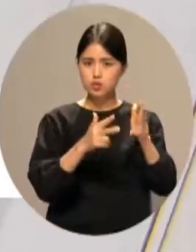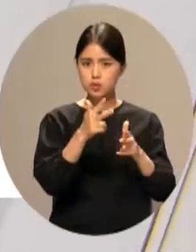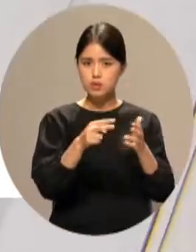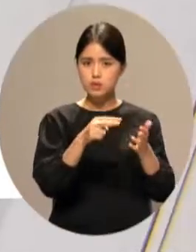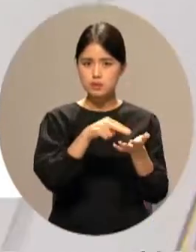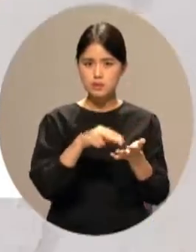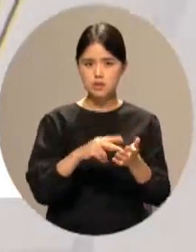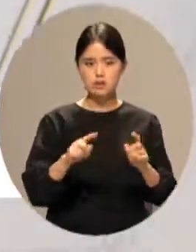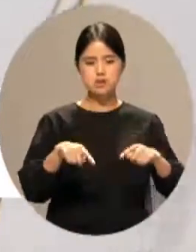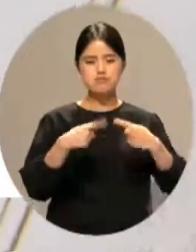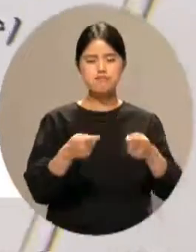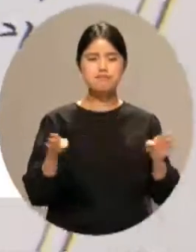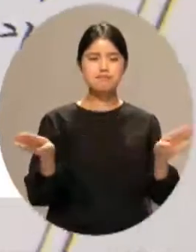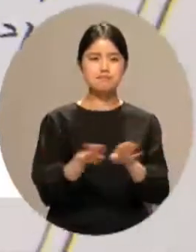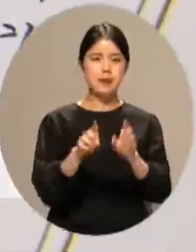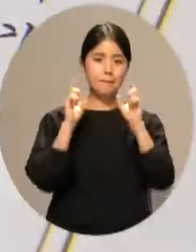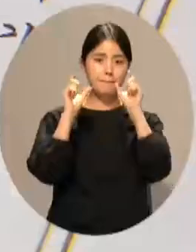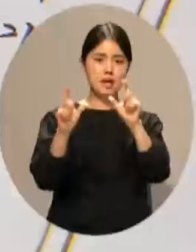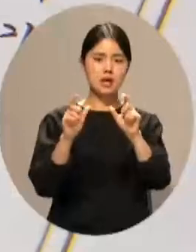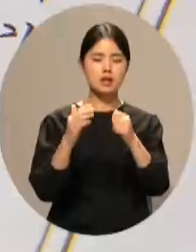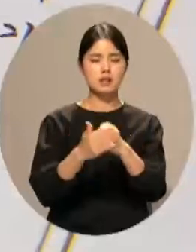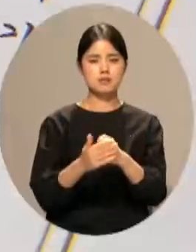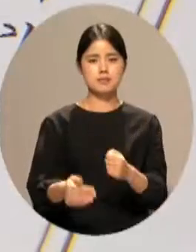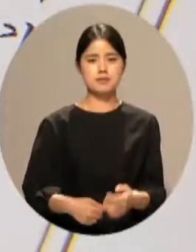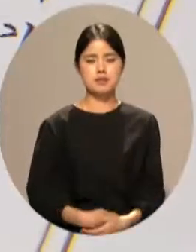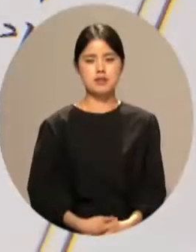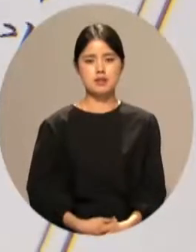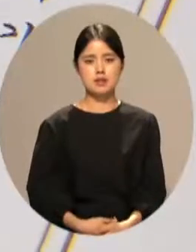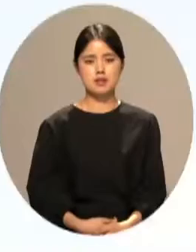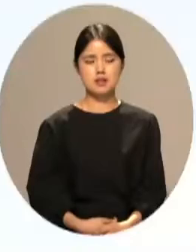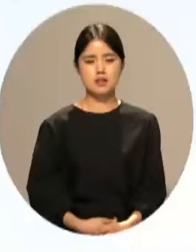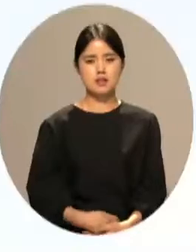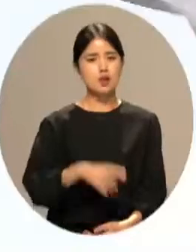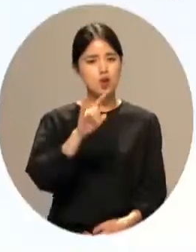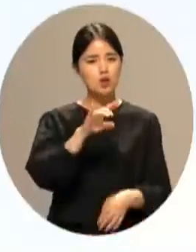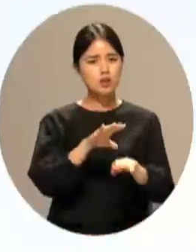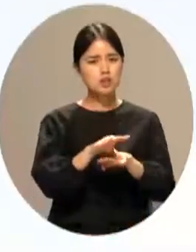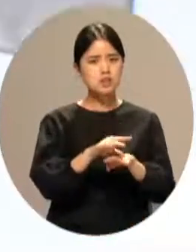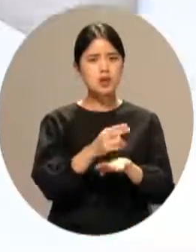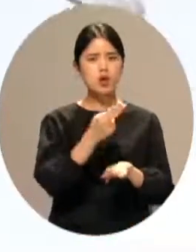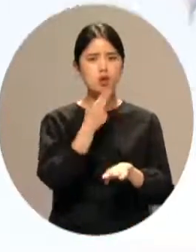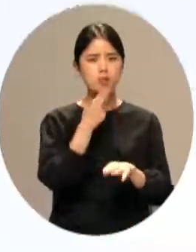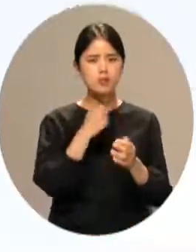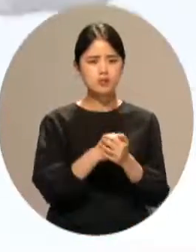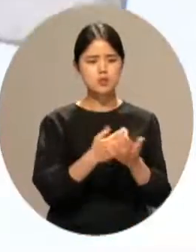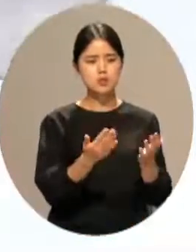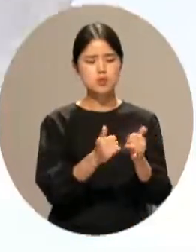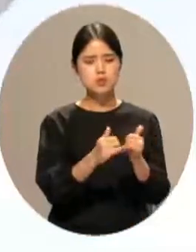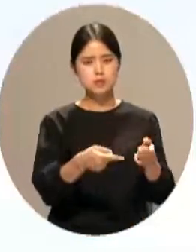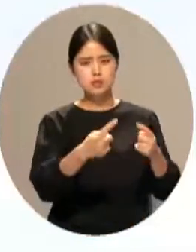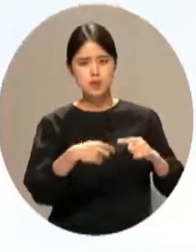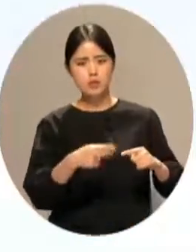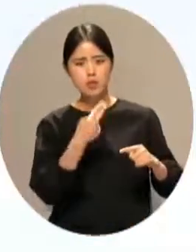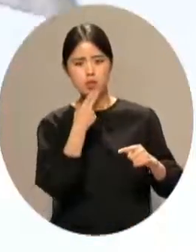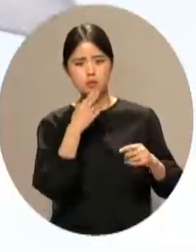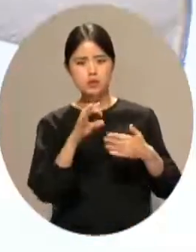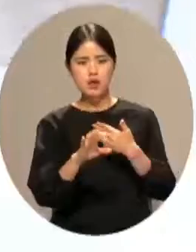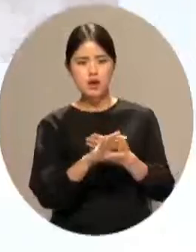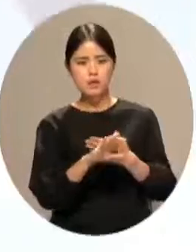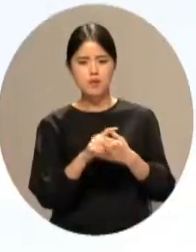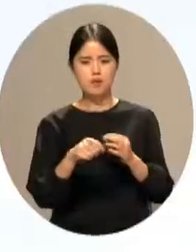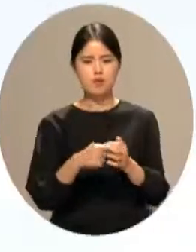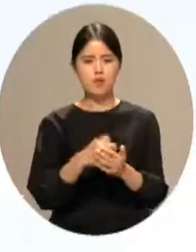측이 불참을 통보해왔기 때문입니다. 현대차 없이 사측 없이 이제 저희가 진행을 하면 노정 협의가 되는